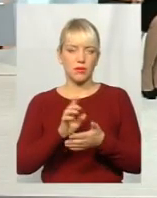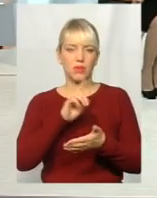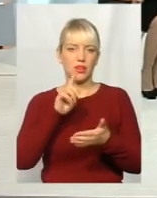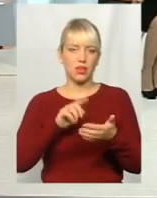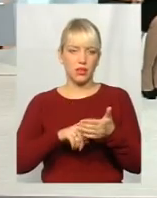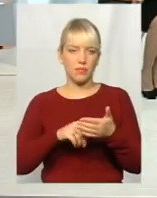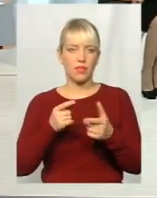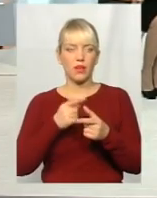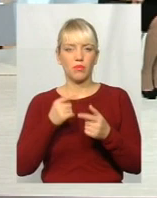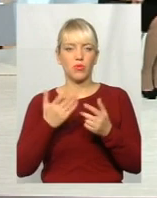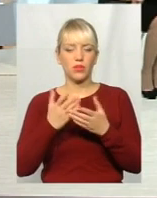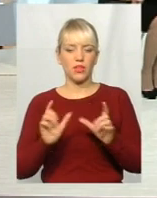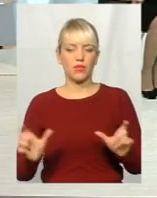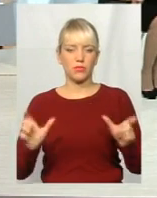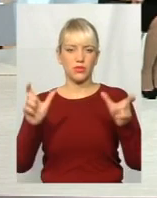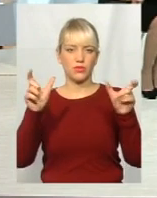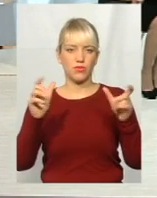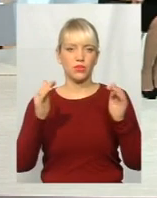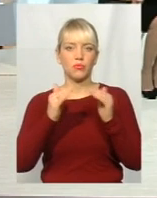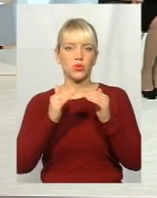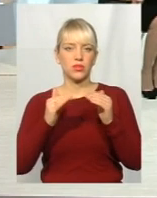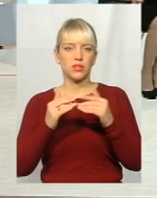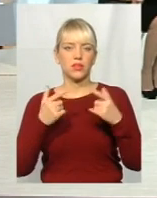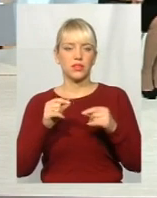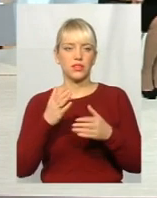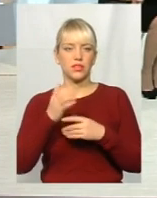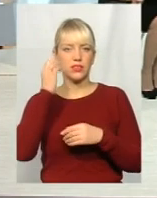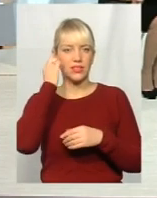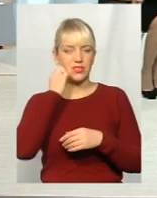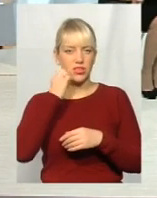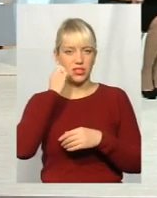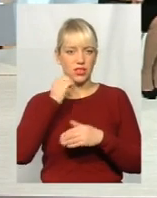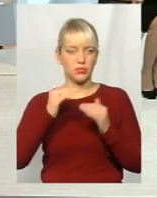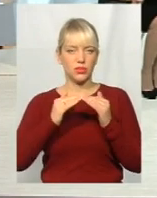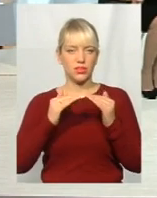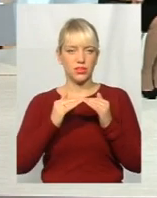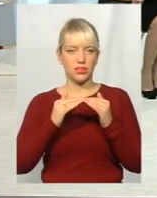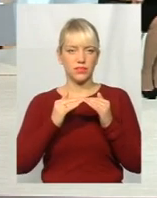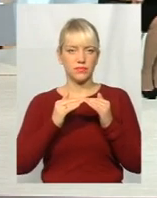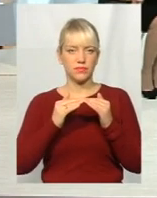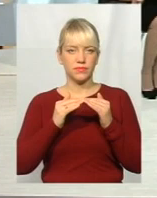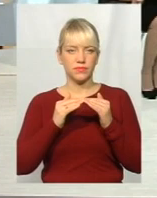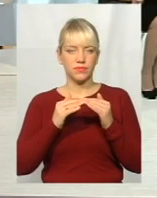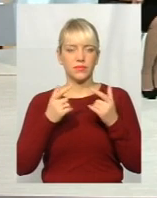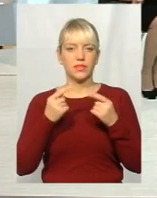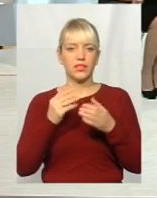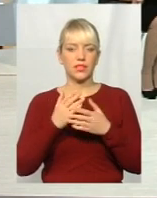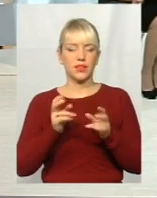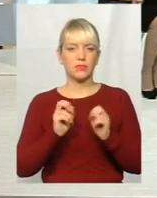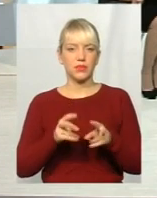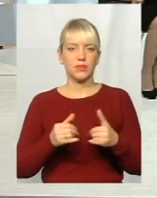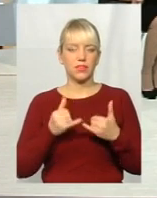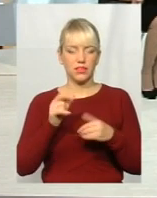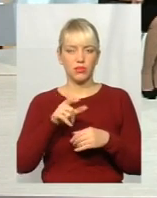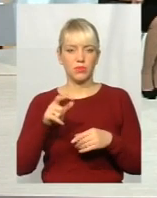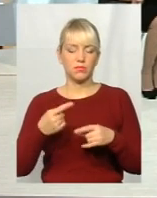є обліцовані будинки, де, значить, із-за застарілості будинків відходить і створює небезпеку для громадян. Ми визначаємо